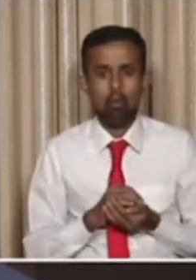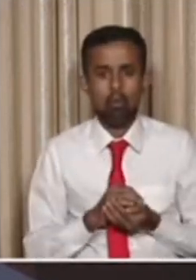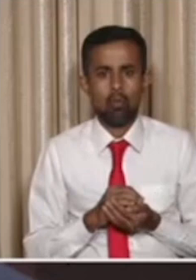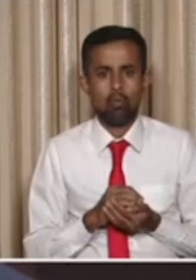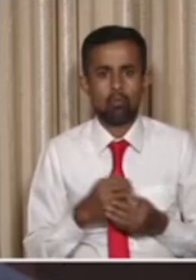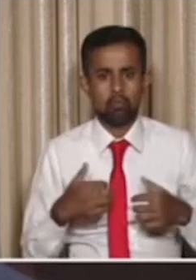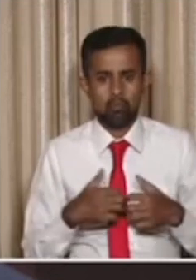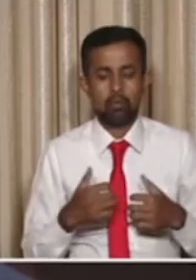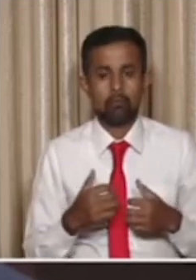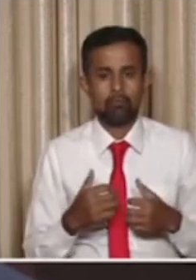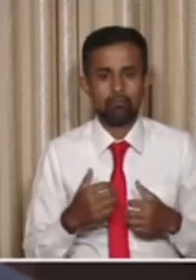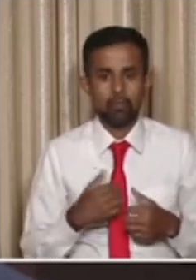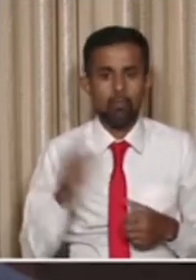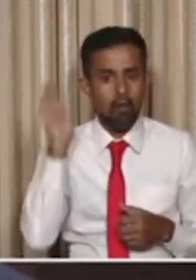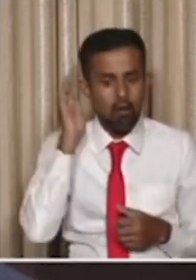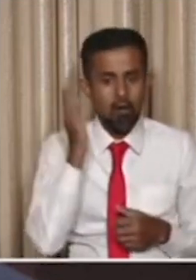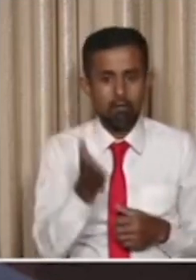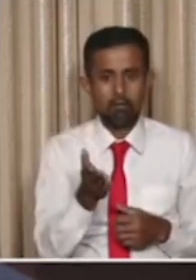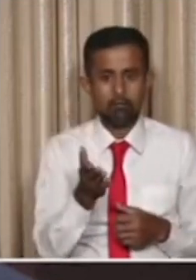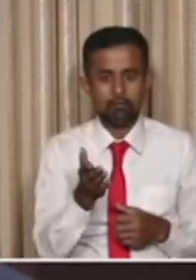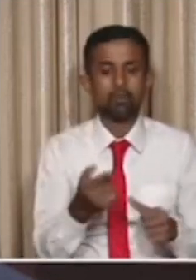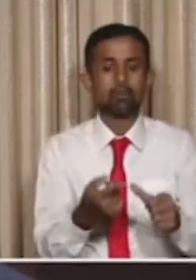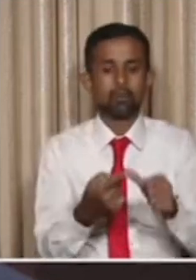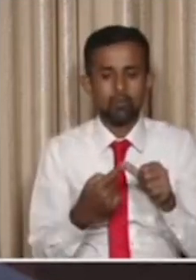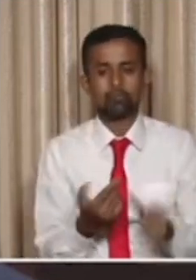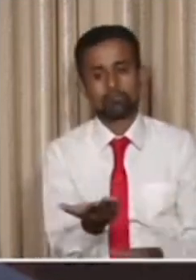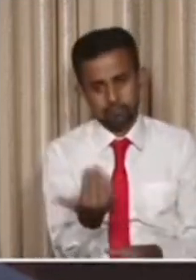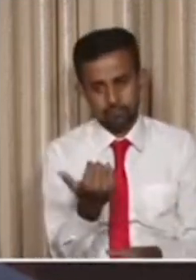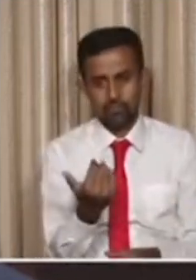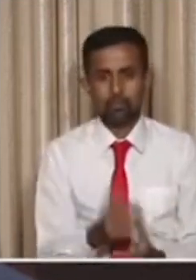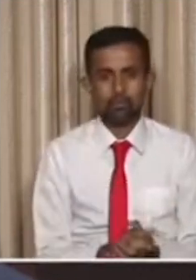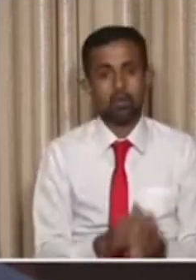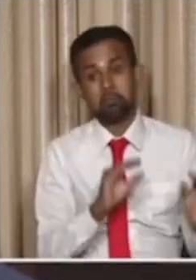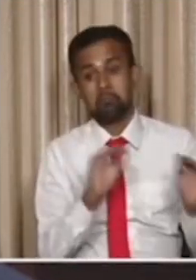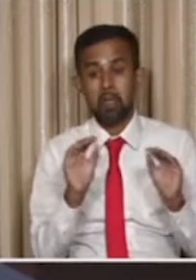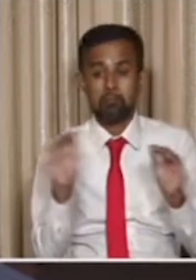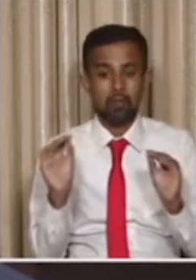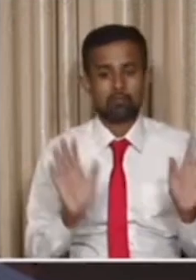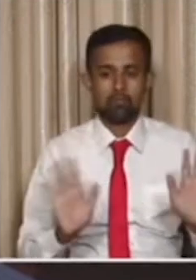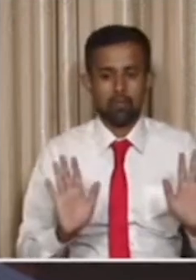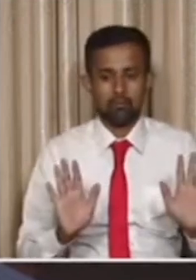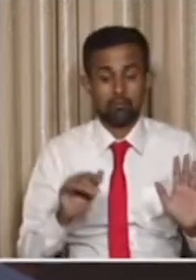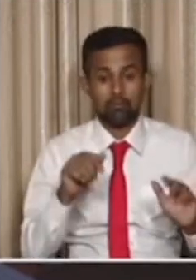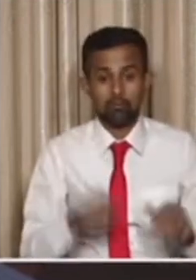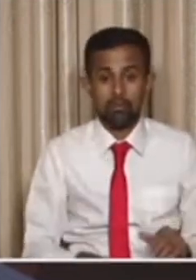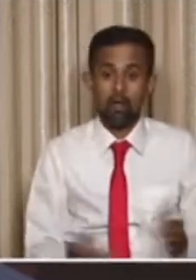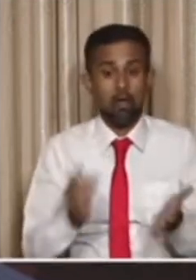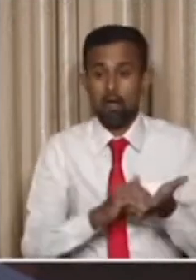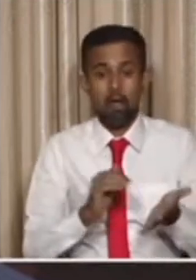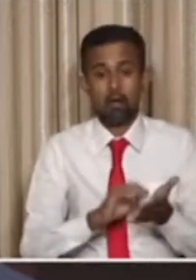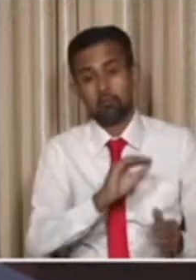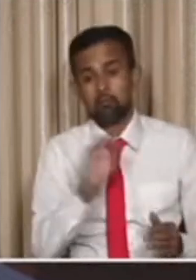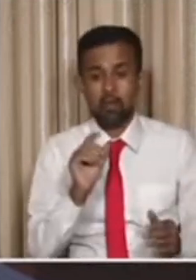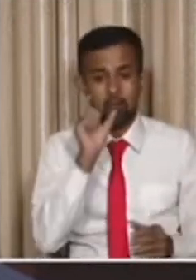එක ප්‍රශ්නයක්. ඉතින් මං අහන්න කැමති ගරු කතානායකතුමා උත්තරයක් දෙන්න ඔබතුමා දැන්. මේක මේ පසුව බලන්නම්, පරීක්ෂණ කරන්නම්, ආයෙ බලන්නම්,